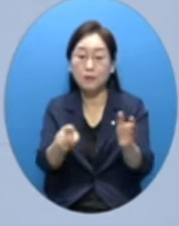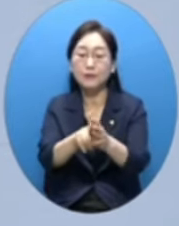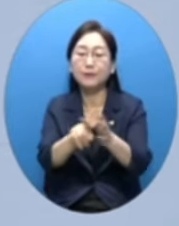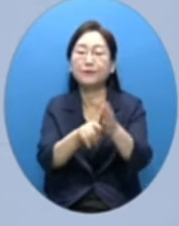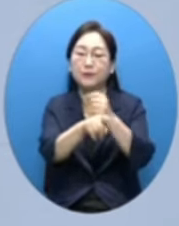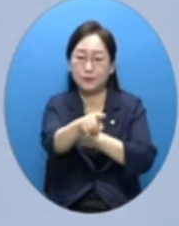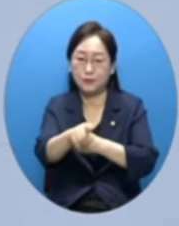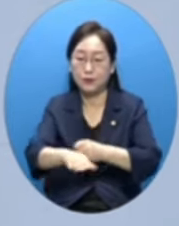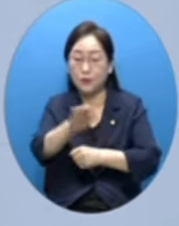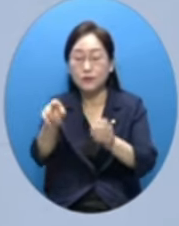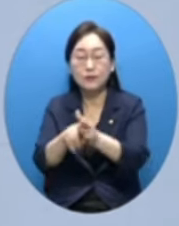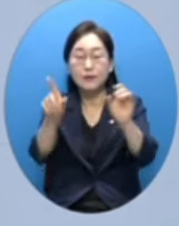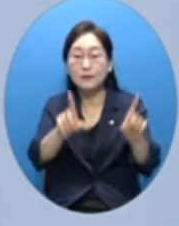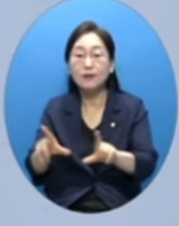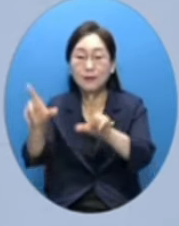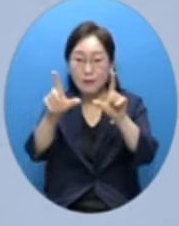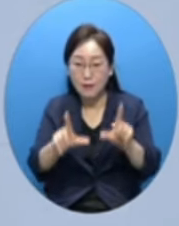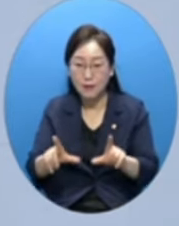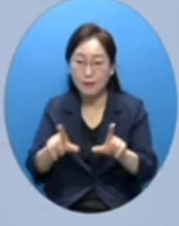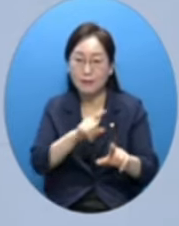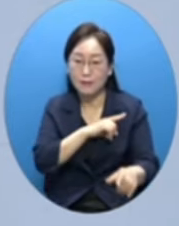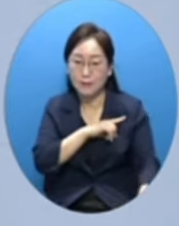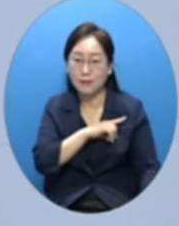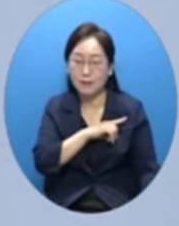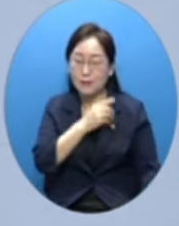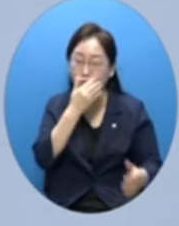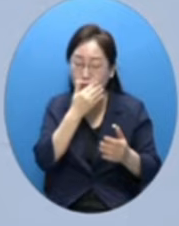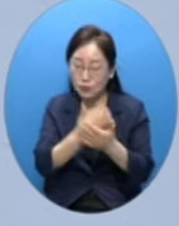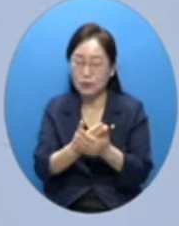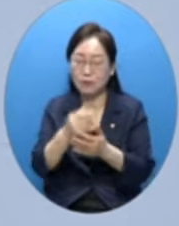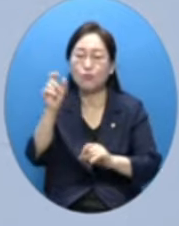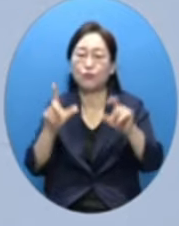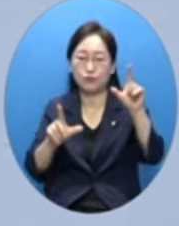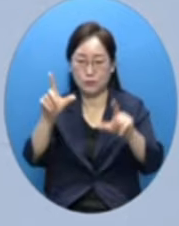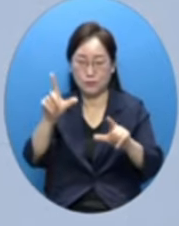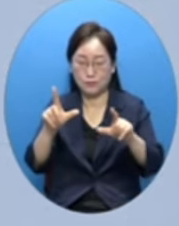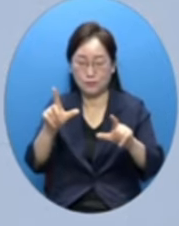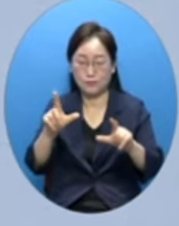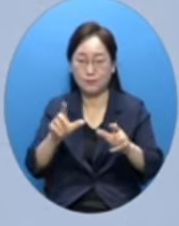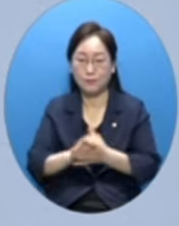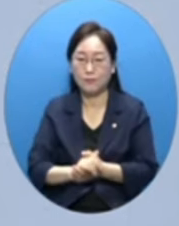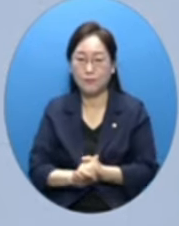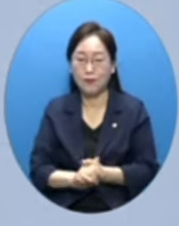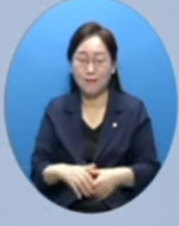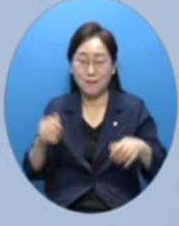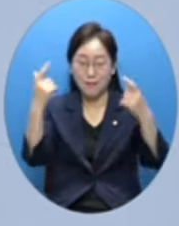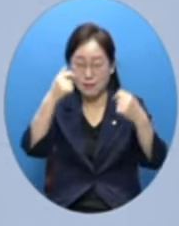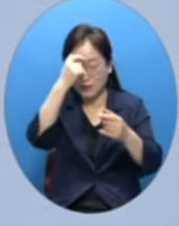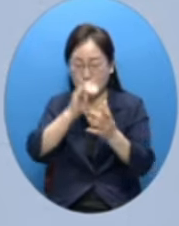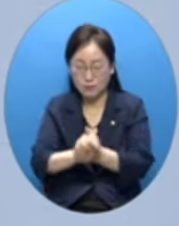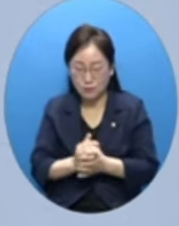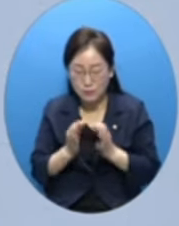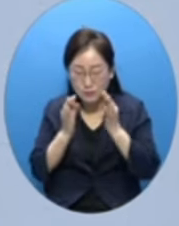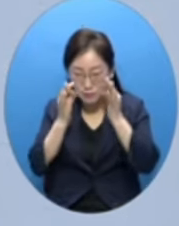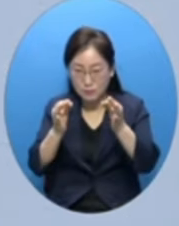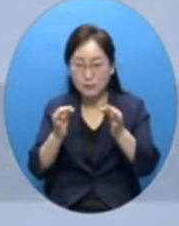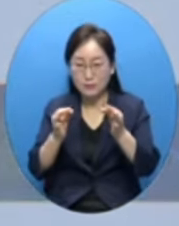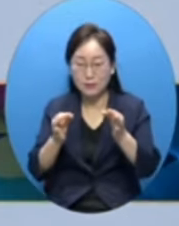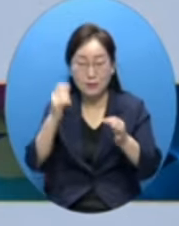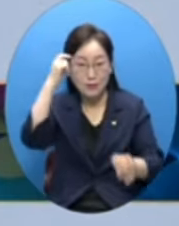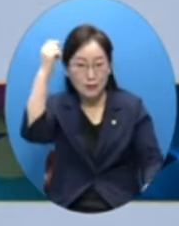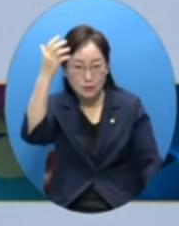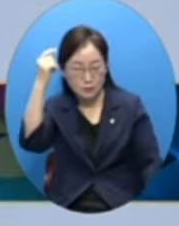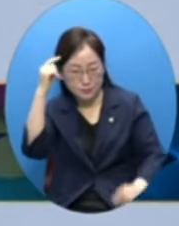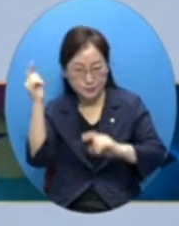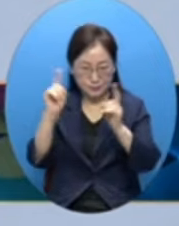우리의 신앙생활의 가장 귀한 모습인 것을 잊지 말아야 합니다 언제나 기도에 힘쓰고 우리는 영적으로